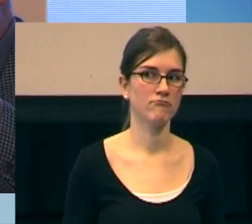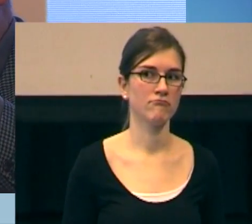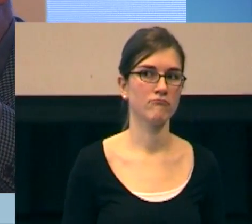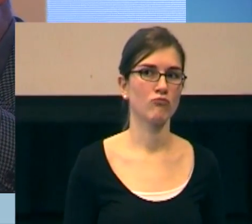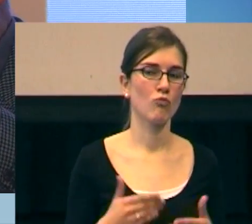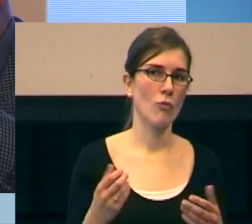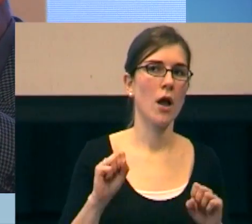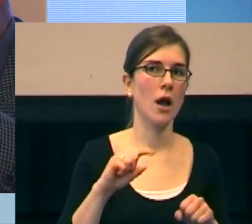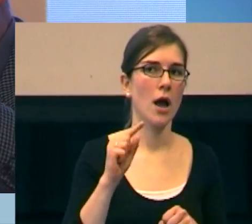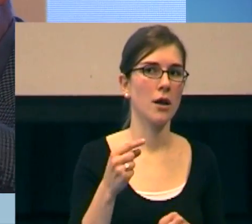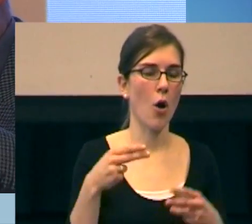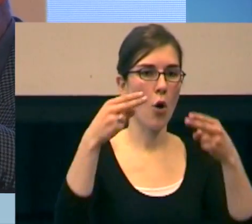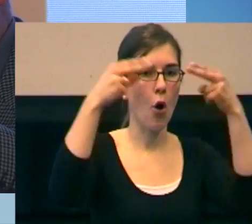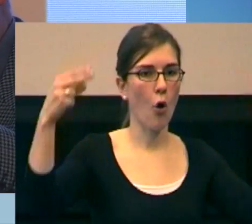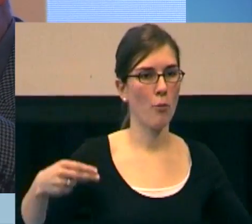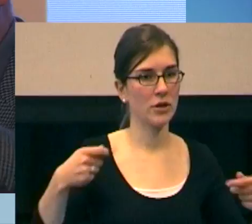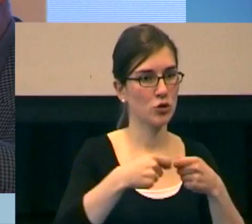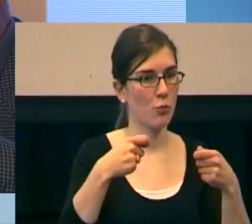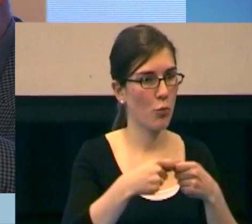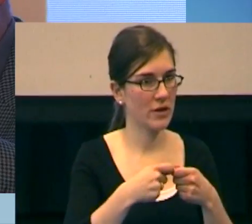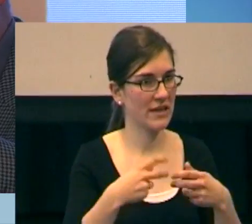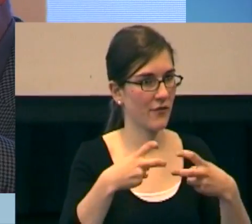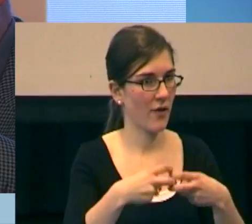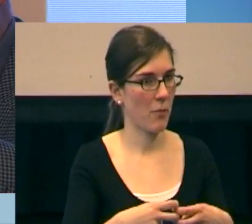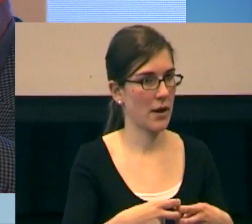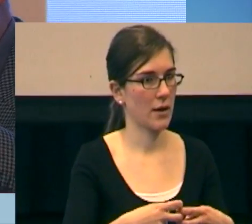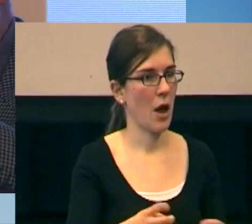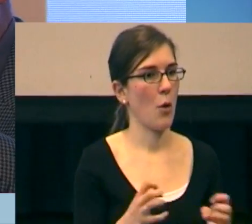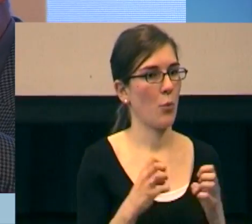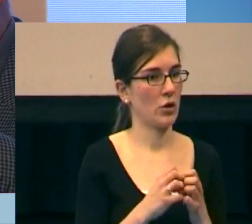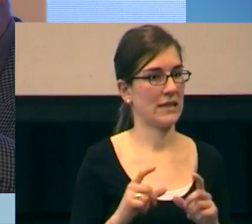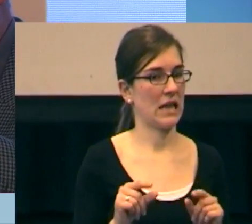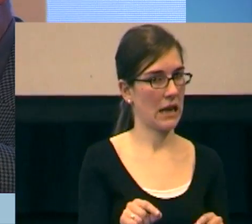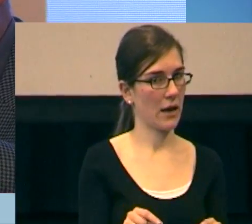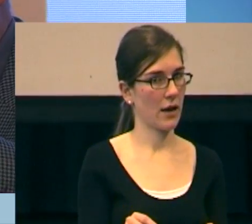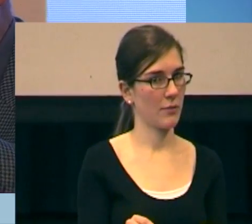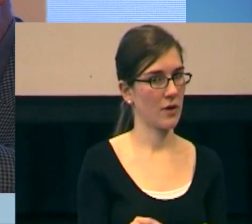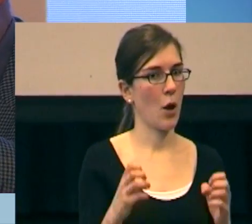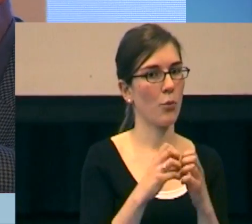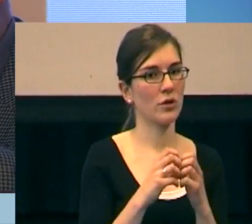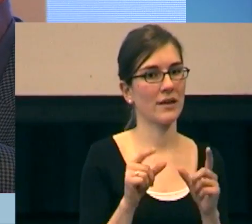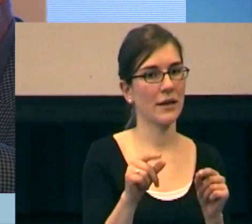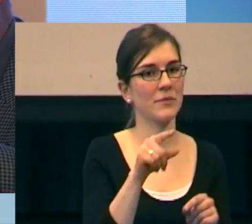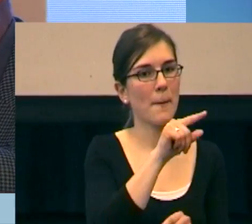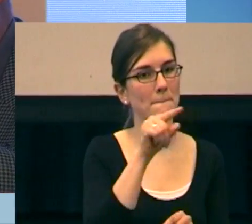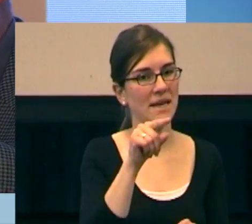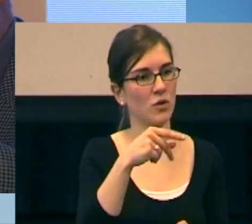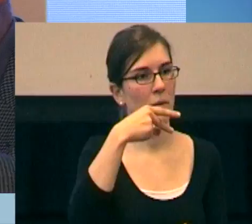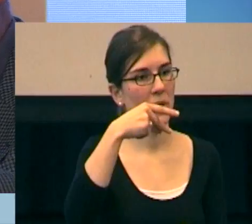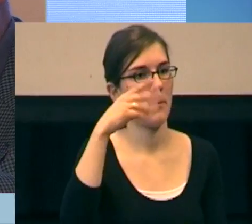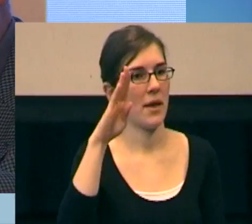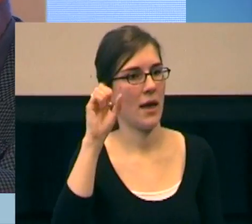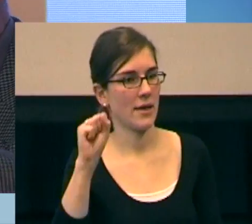die Homepage des Bundesverbandes Prostatakrebs anwählen prostatakrebs minus bps punkt